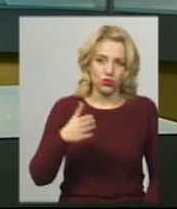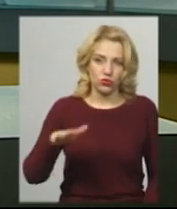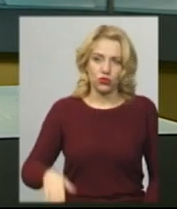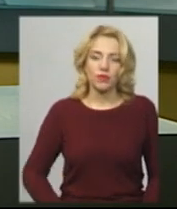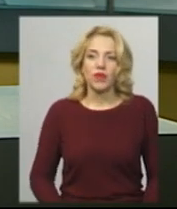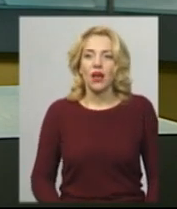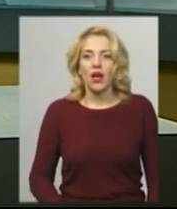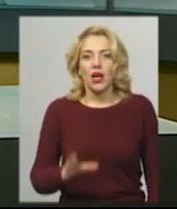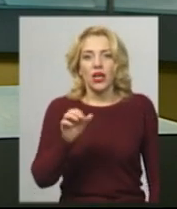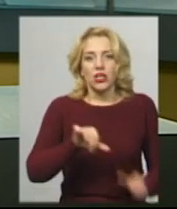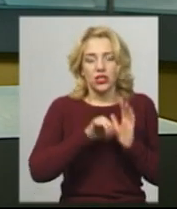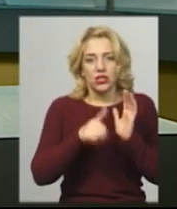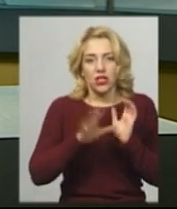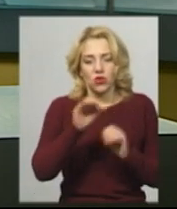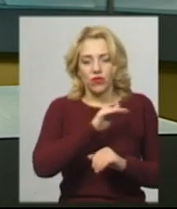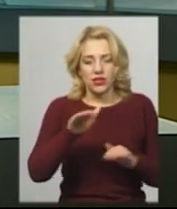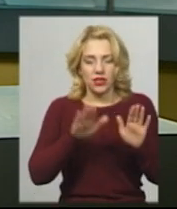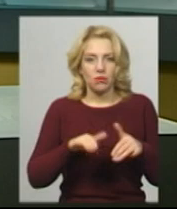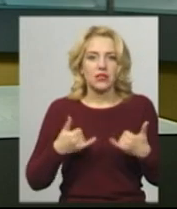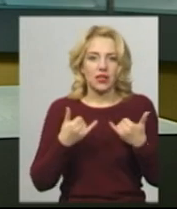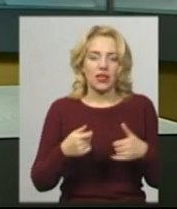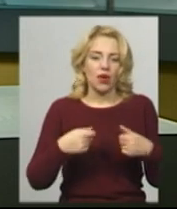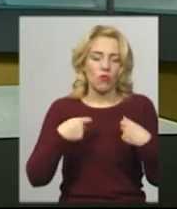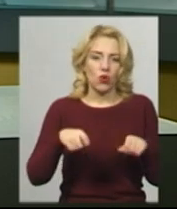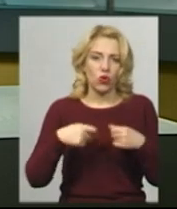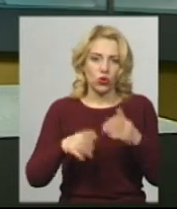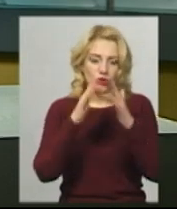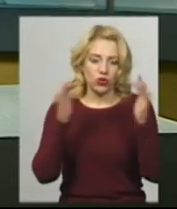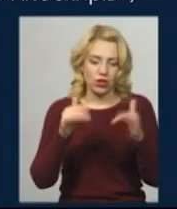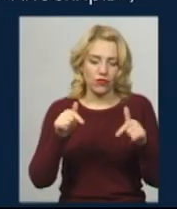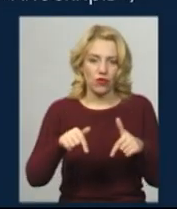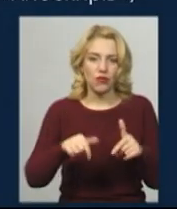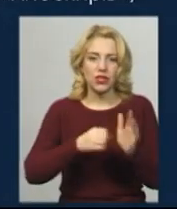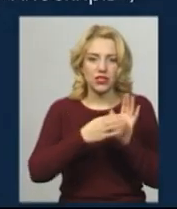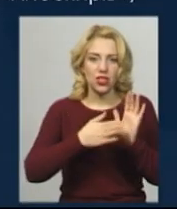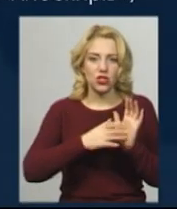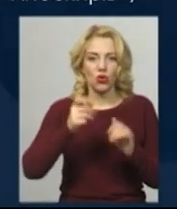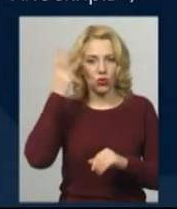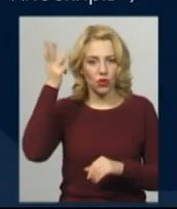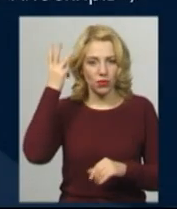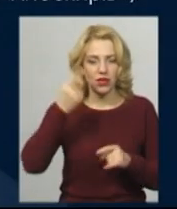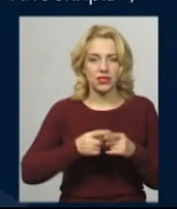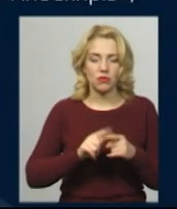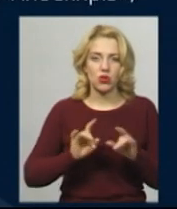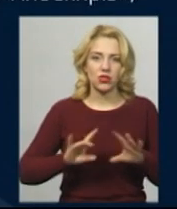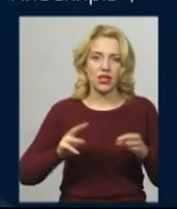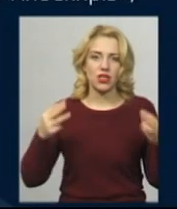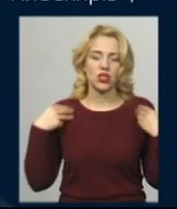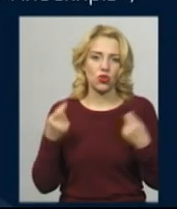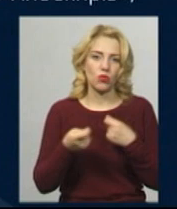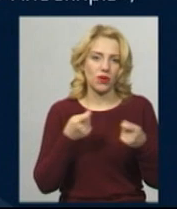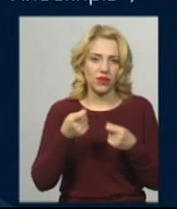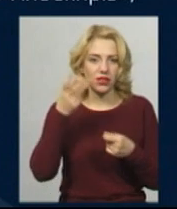16 офіційних місць для продажу ялинок визначили цьогоріч у Хмельницькому. Про це каже начальник управління торгівлі Хмельницької міської ради